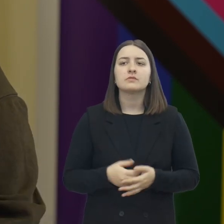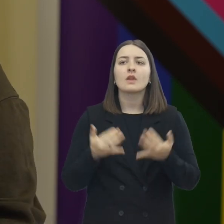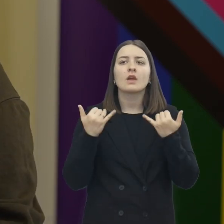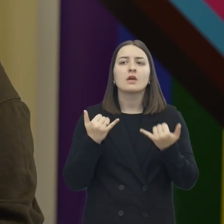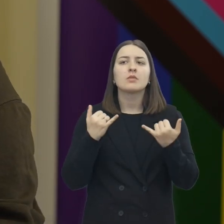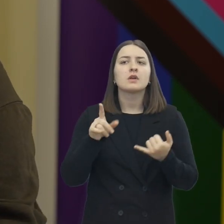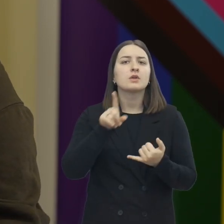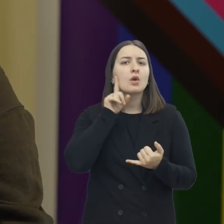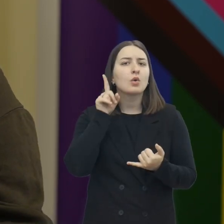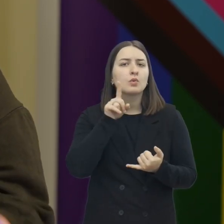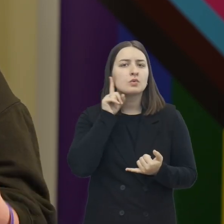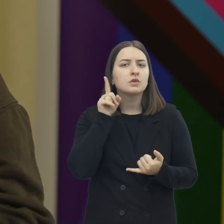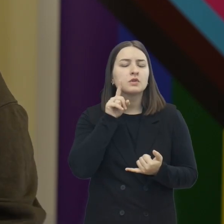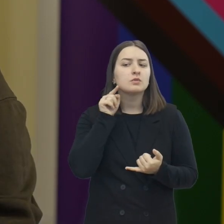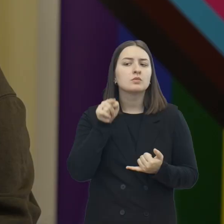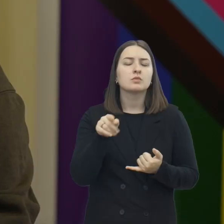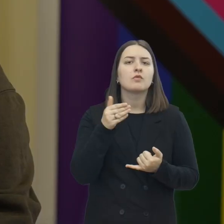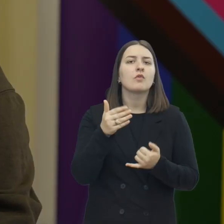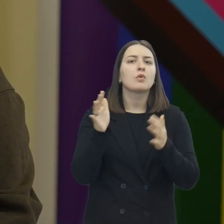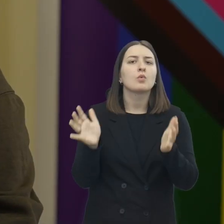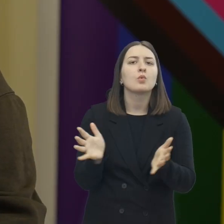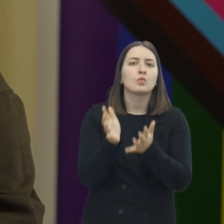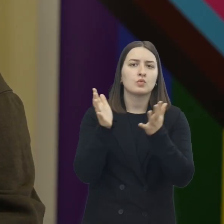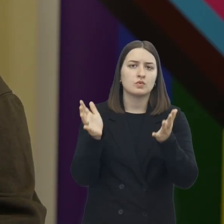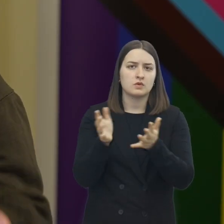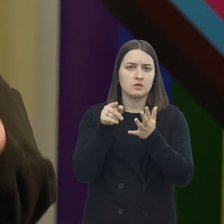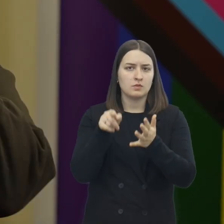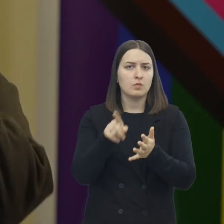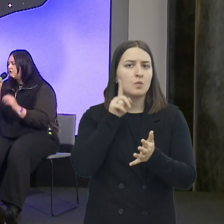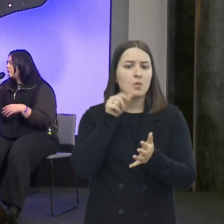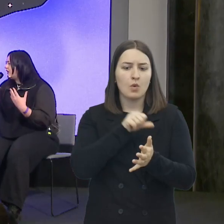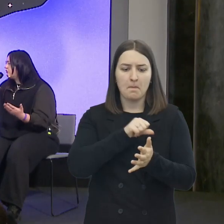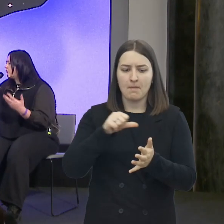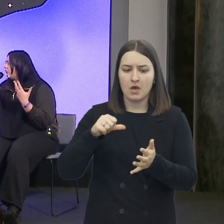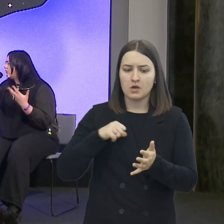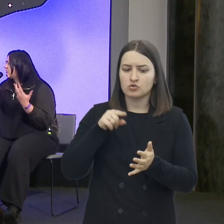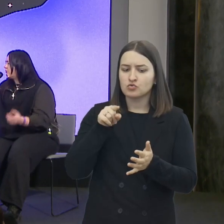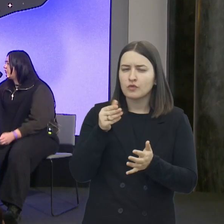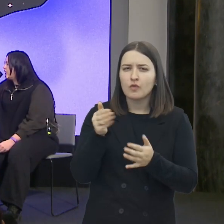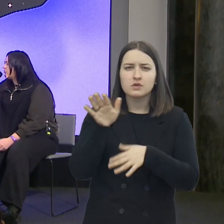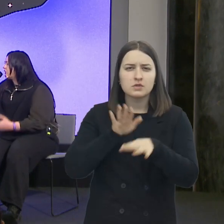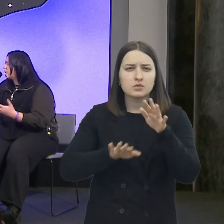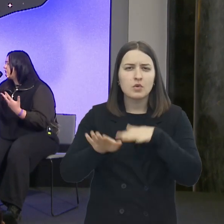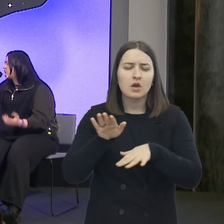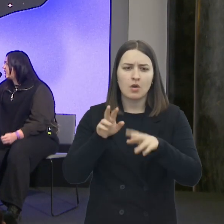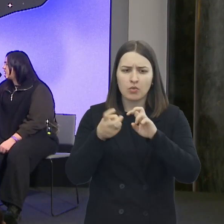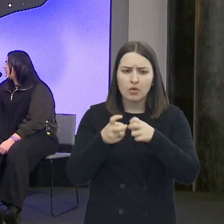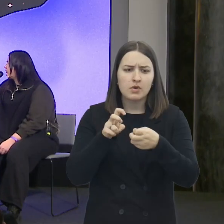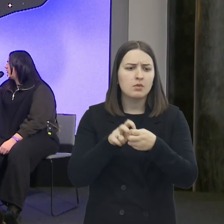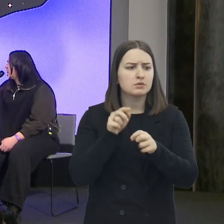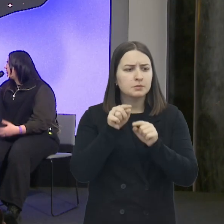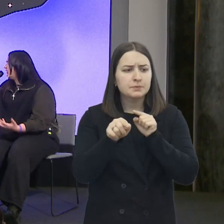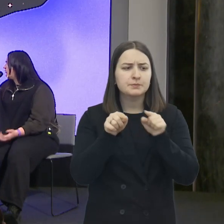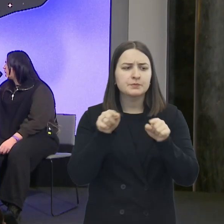jaunimo ugdymo galbūt tendencijose, jų pačių, sakykime, situacijoje, kokios yra problemos, kad mus vis